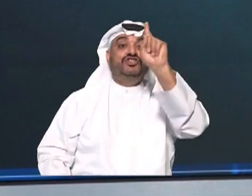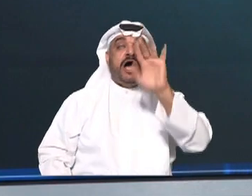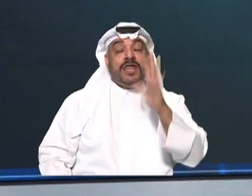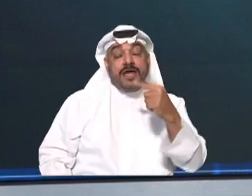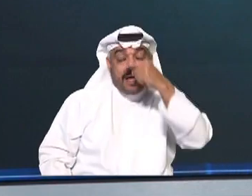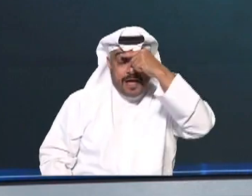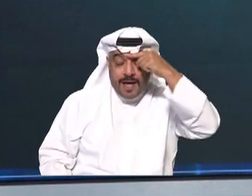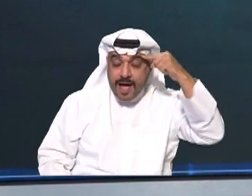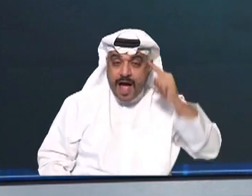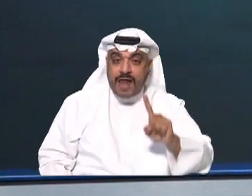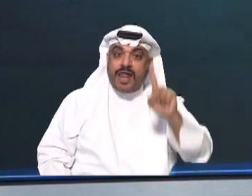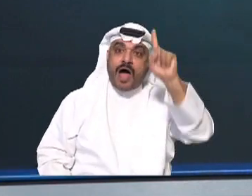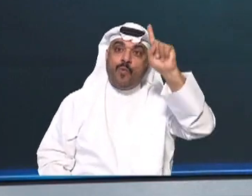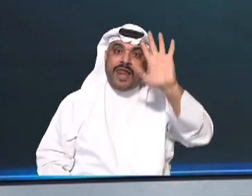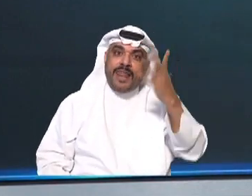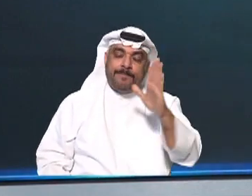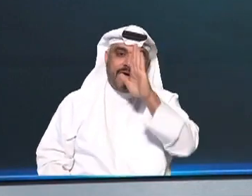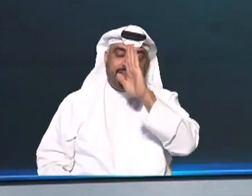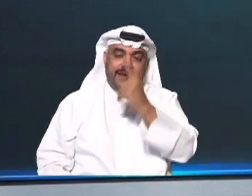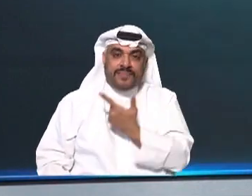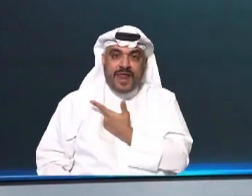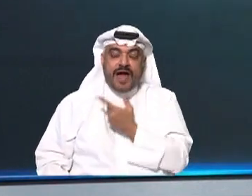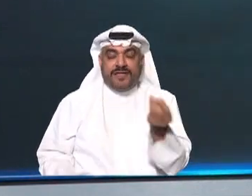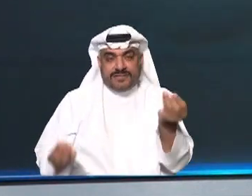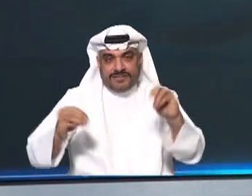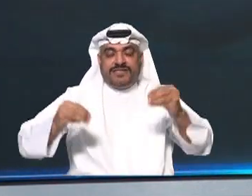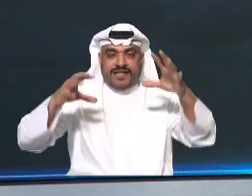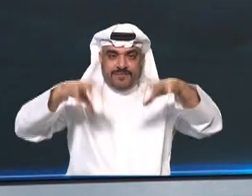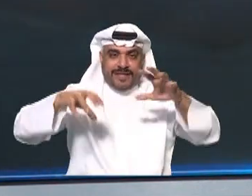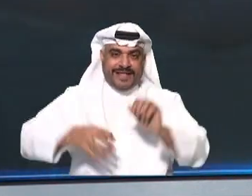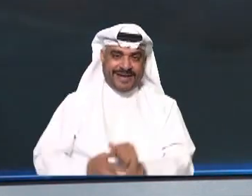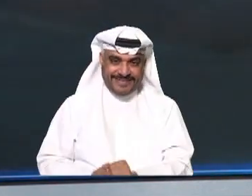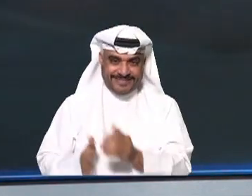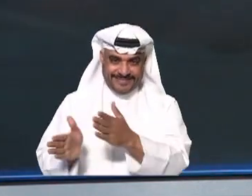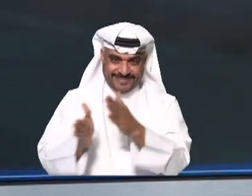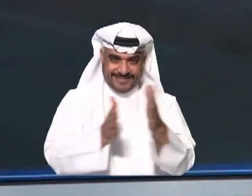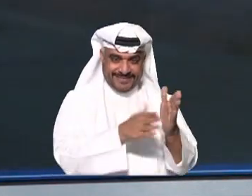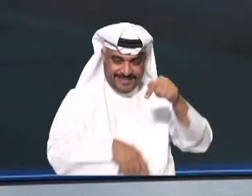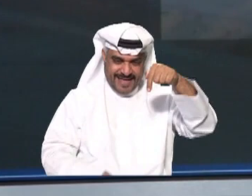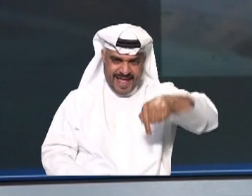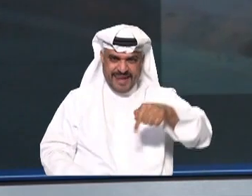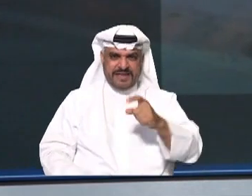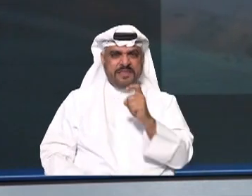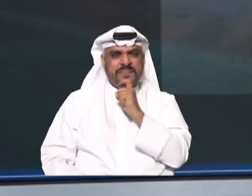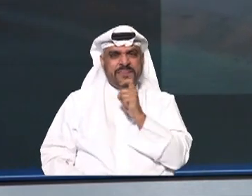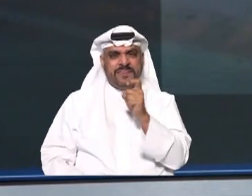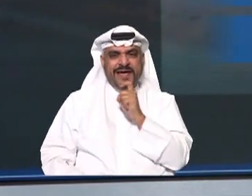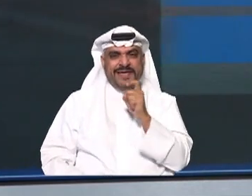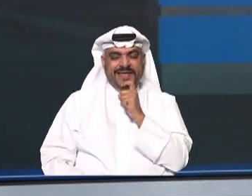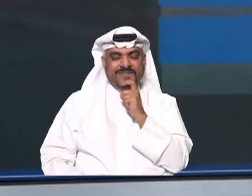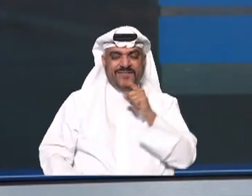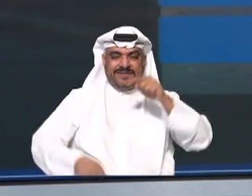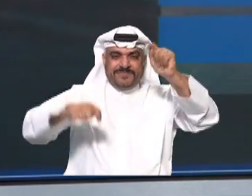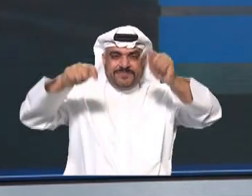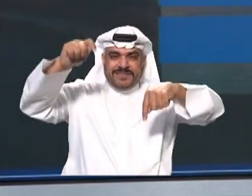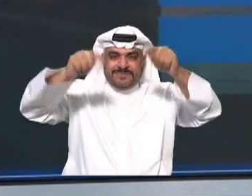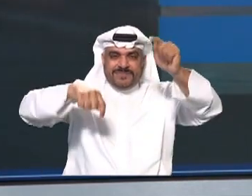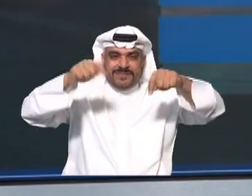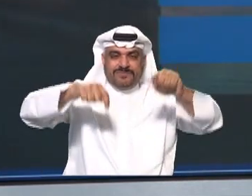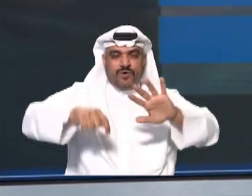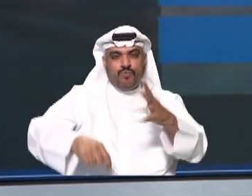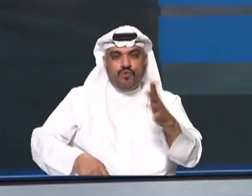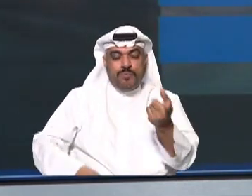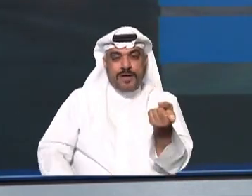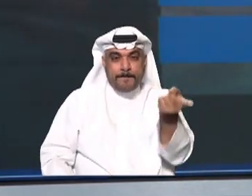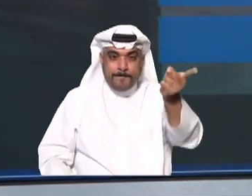متقطعة وكذلك بكميات متفاوتة. فرص الأمطار الآن ضعفت تدريجيا، راح ترجع ويانا إن شاء الله في